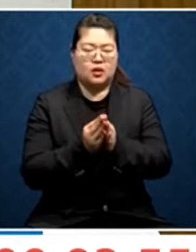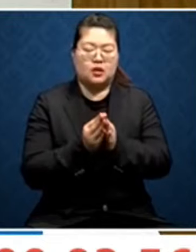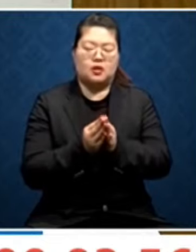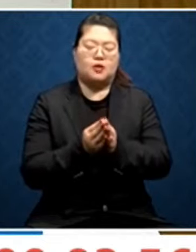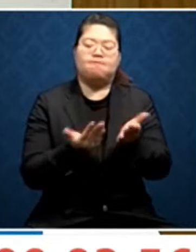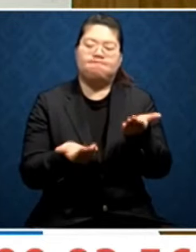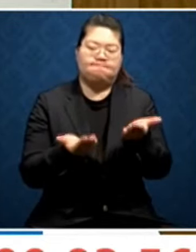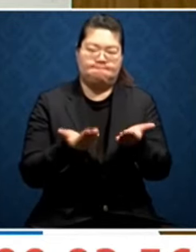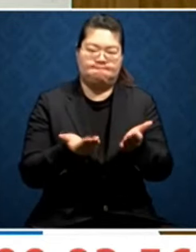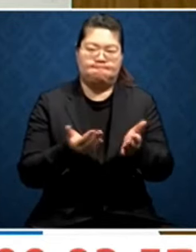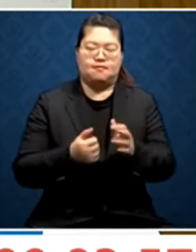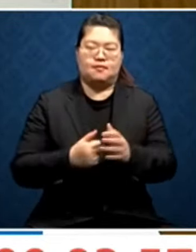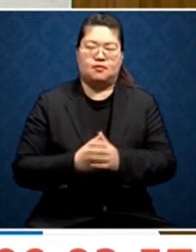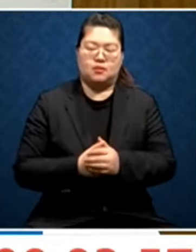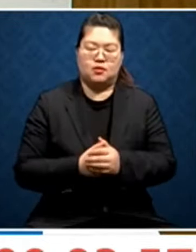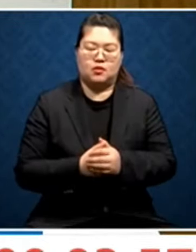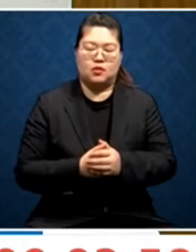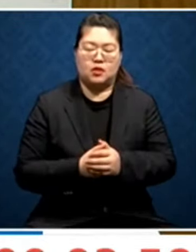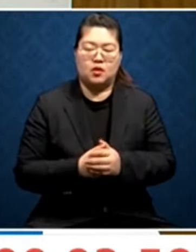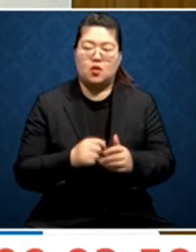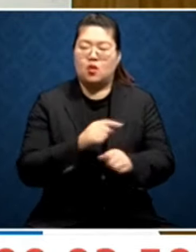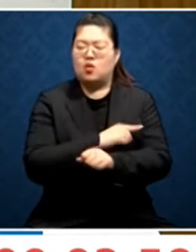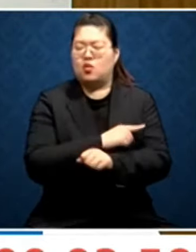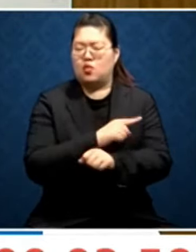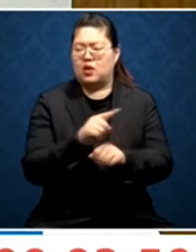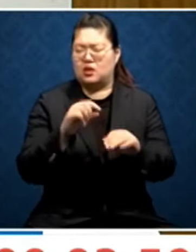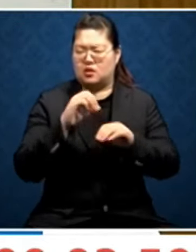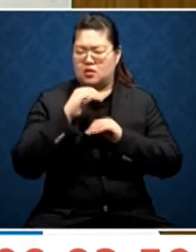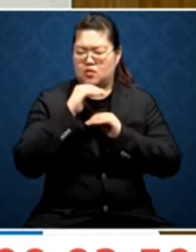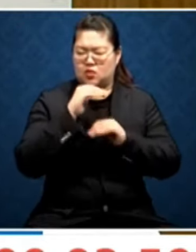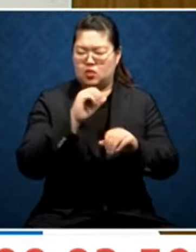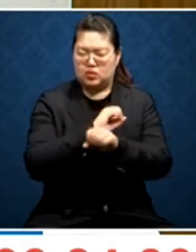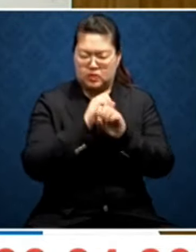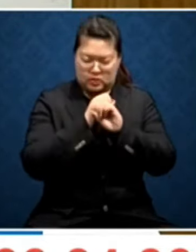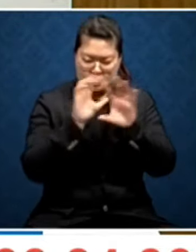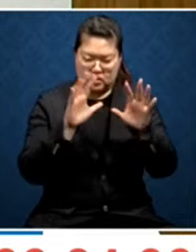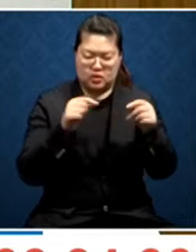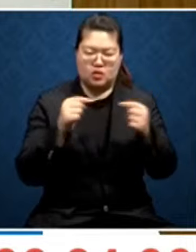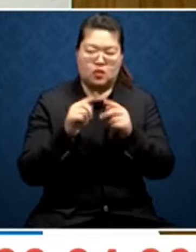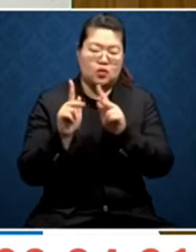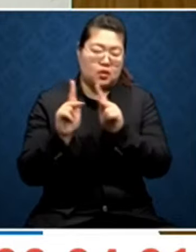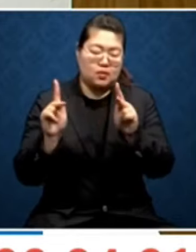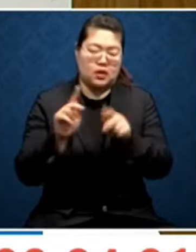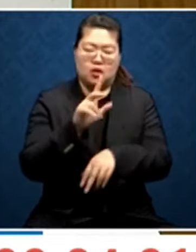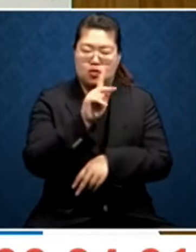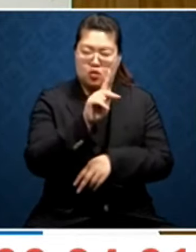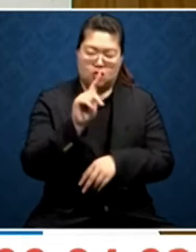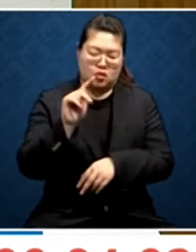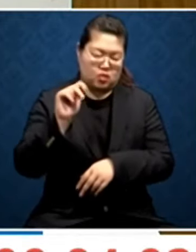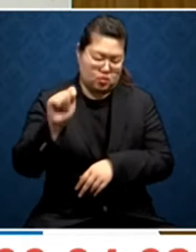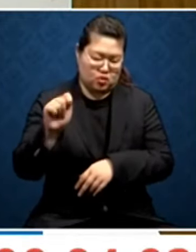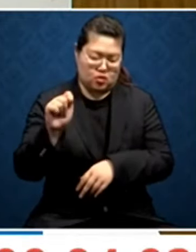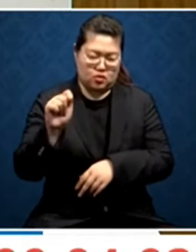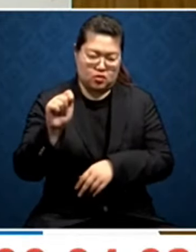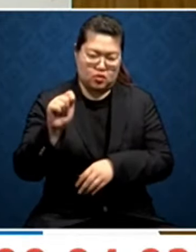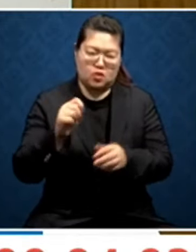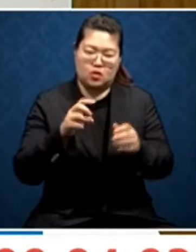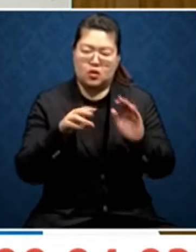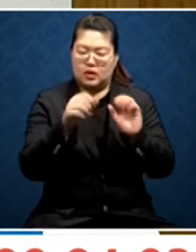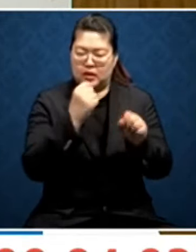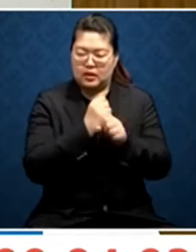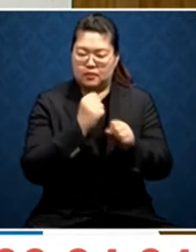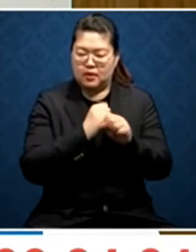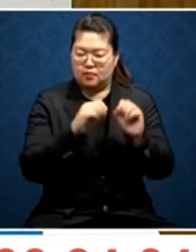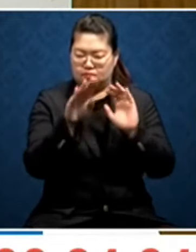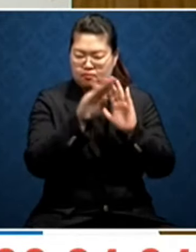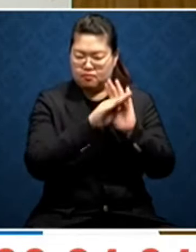างหนึ่งโดยเมื่อได้ประกาศกำหนดวันออกเสียงแล้วให้คณะกรรมการการเลือกตั้งเผยแพร่กระบวนการและขั้นตอน